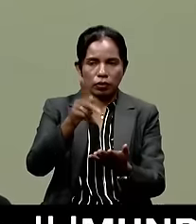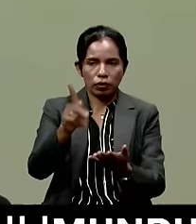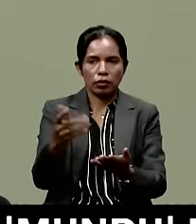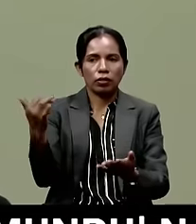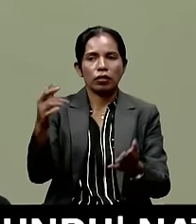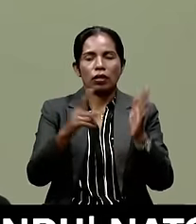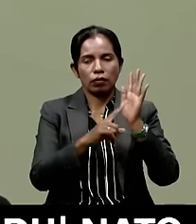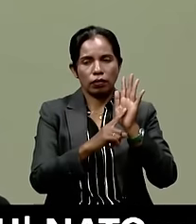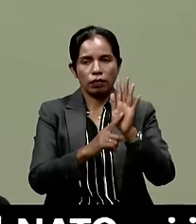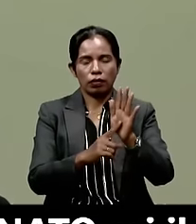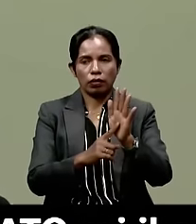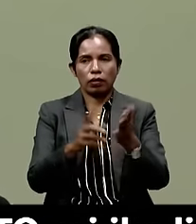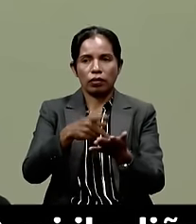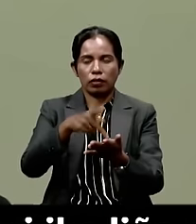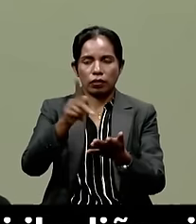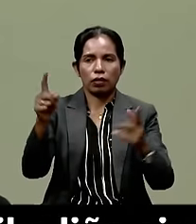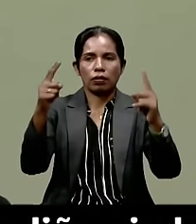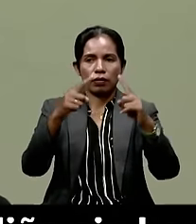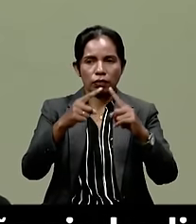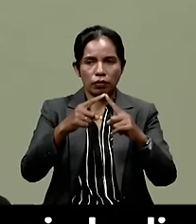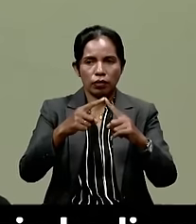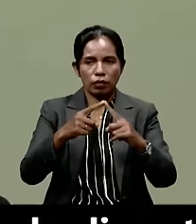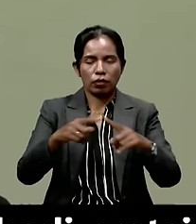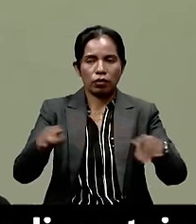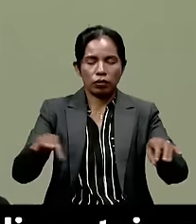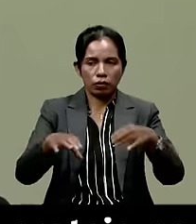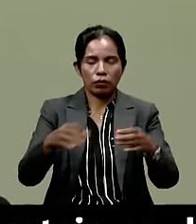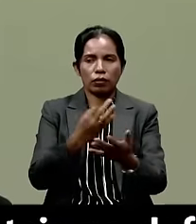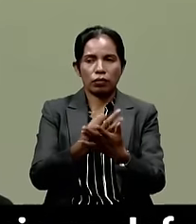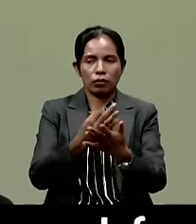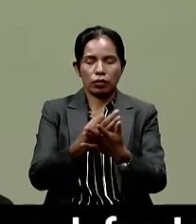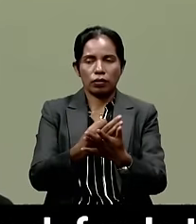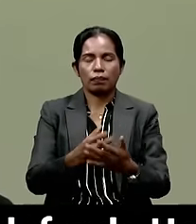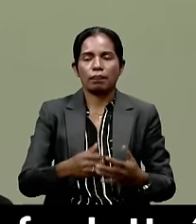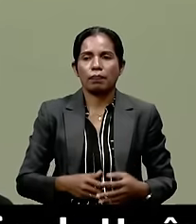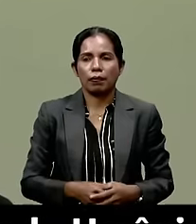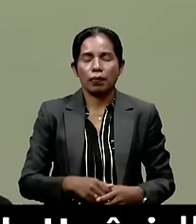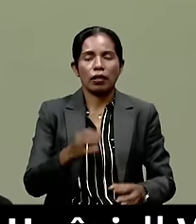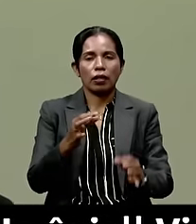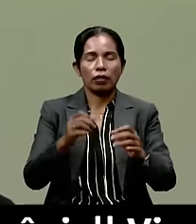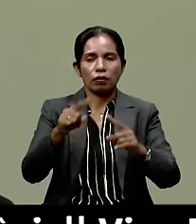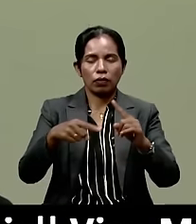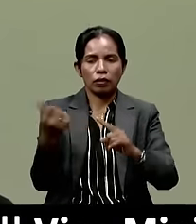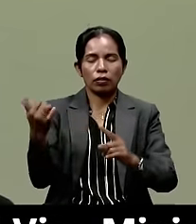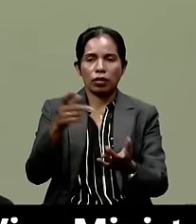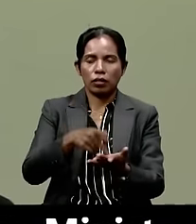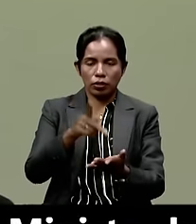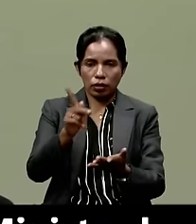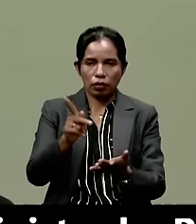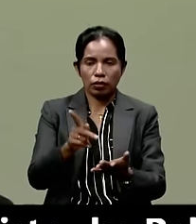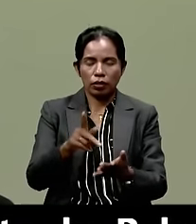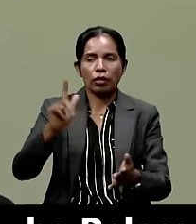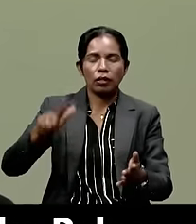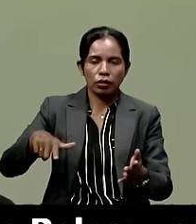kisirato halo pagamento bahia servisio finansiero mo restrasi. Se o inhira sir halo pagamento